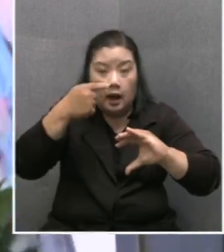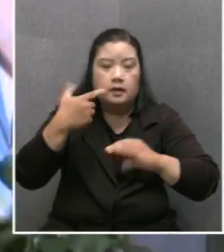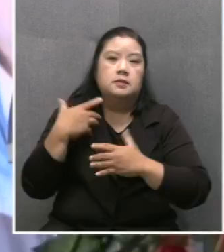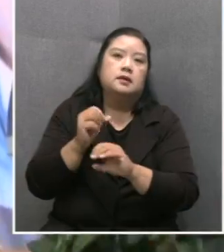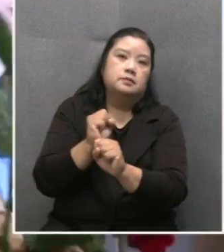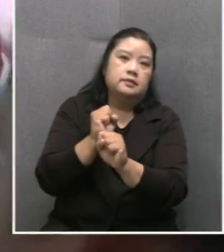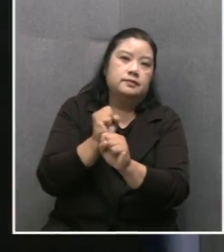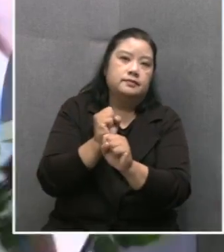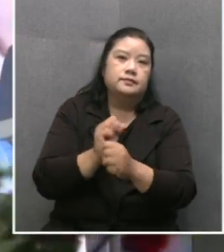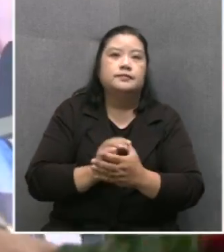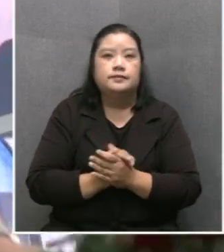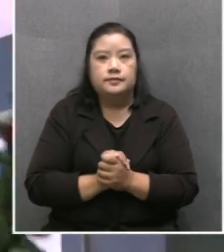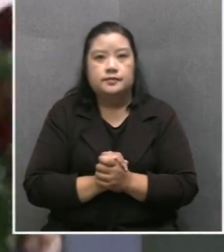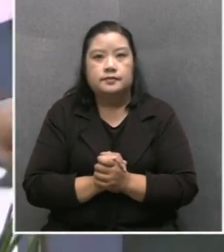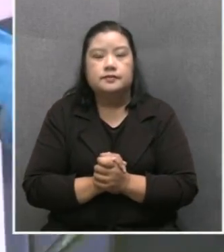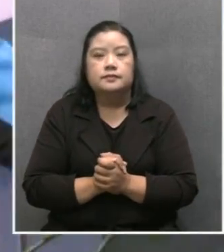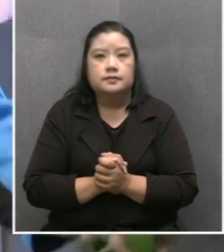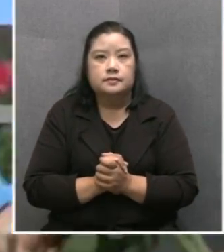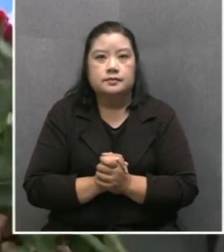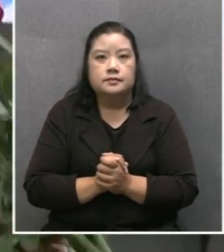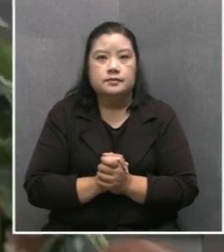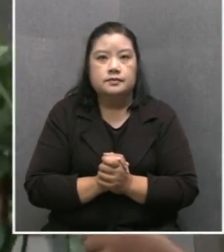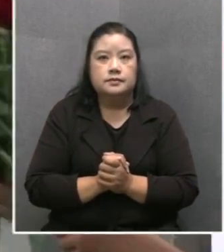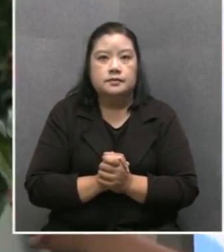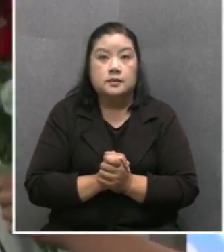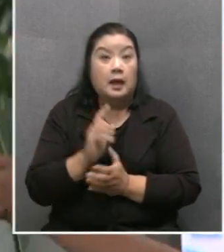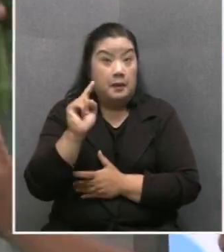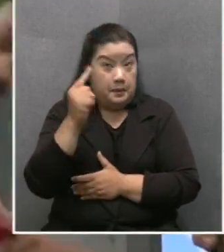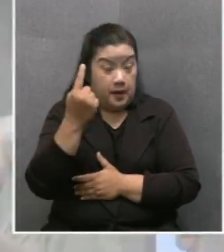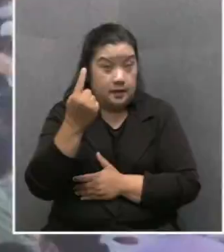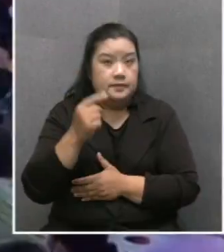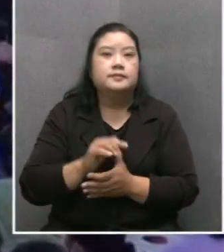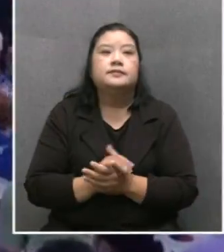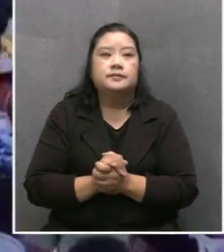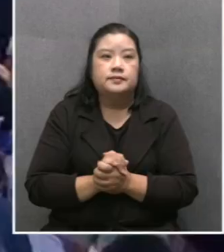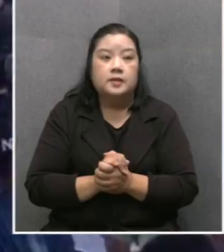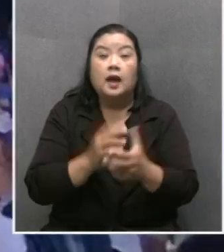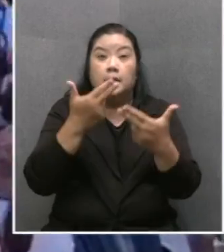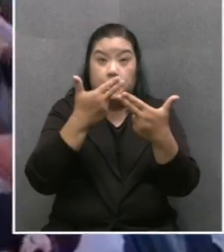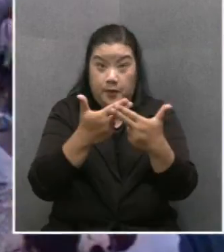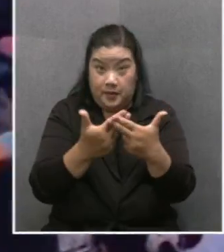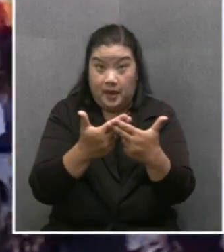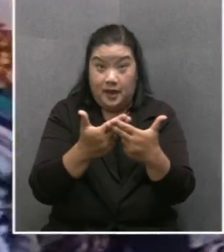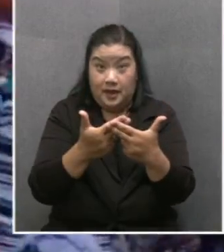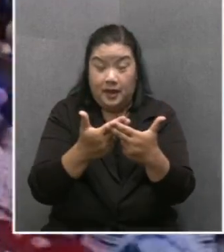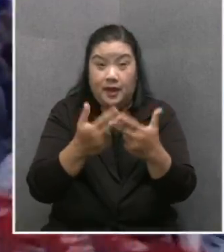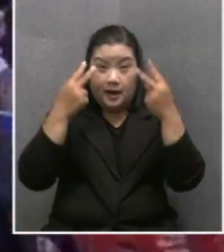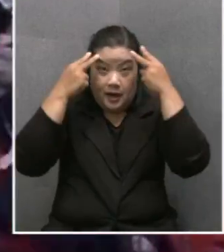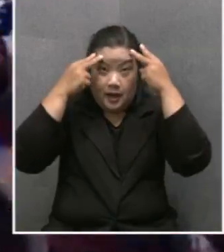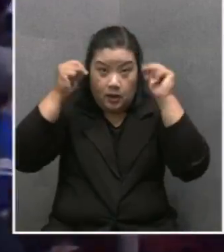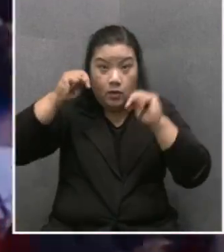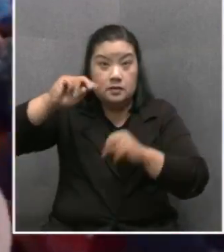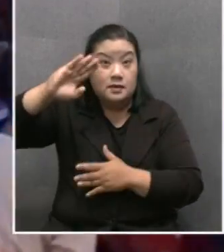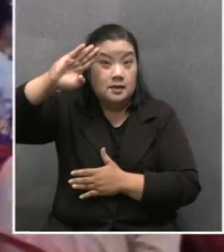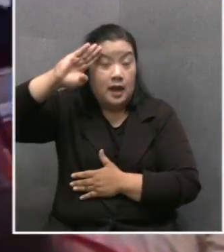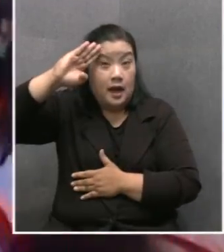ค่ะไปต่อกันที่พรรครวมไทยสร้างชาติบ้างค่ะพลเอกประยุทธ์จันทร์โอชาประธานยุทธศาสตร์และแคนดิเ